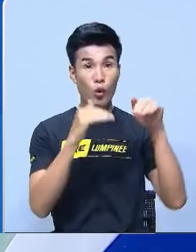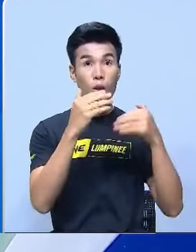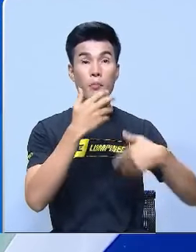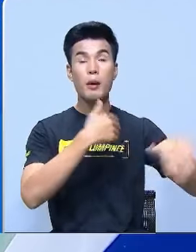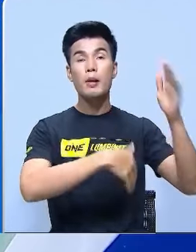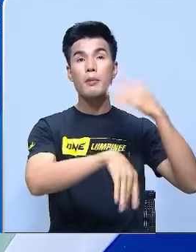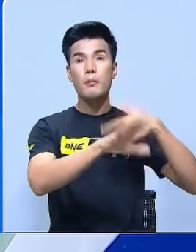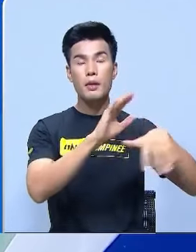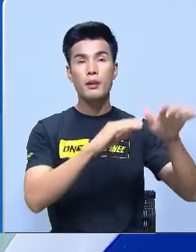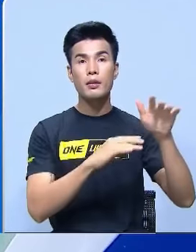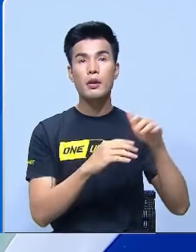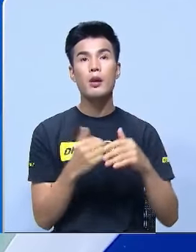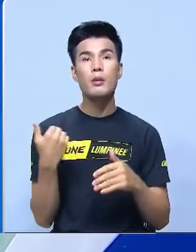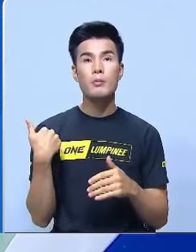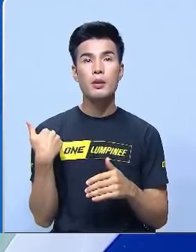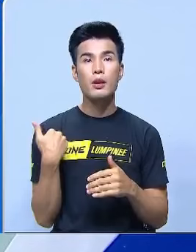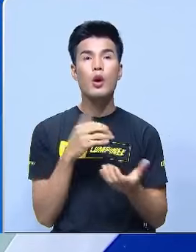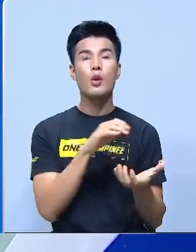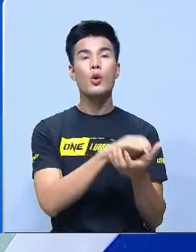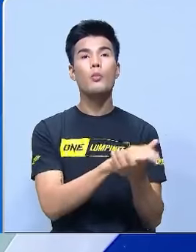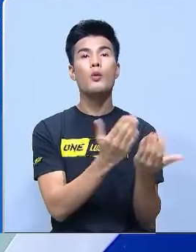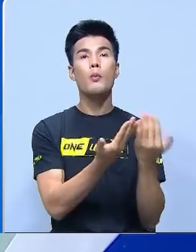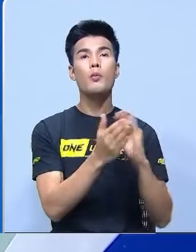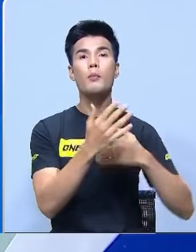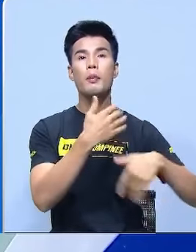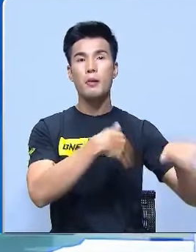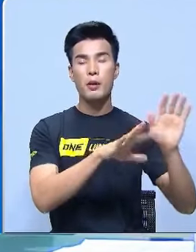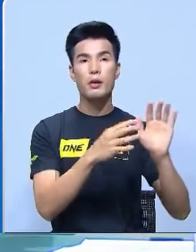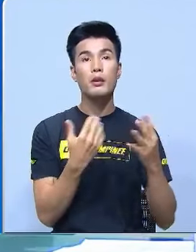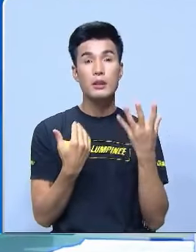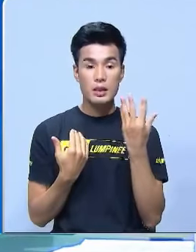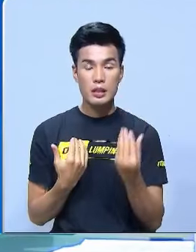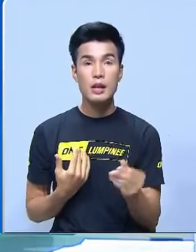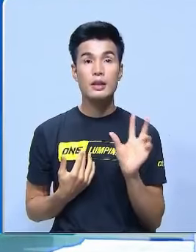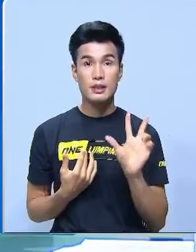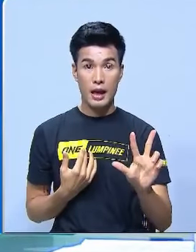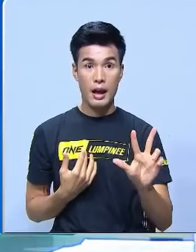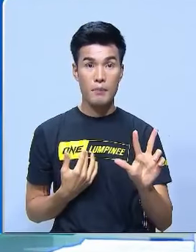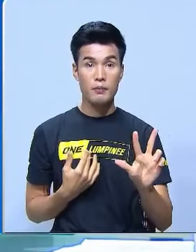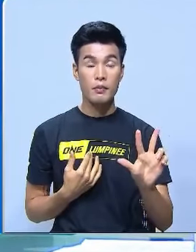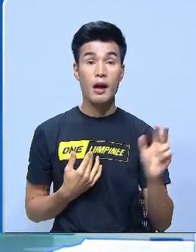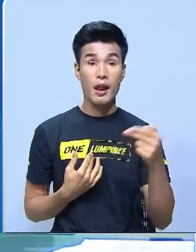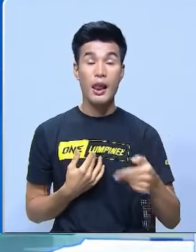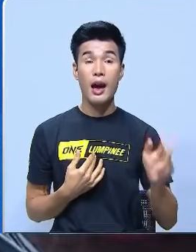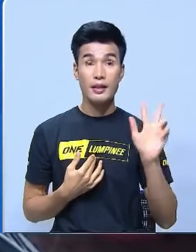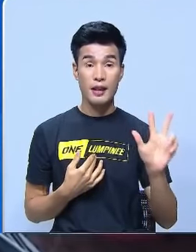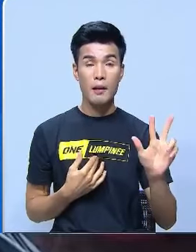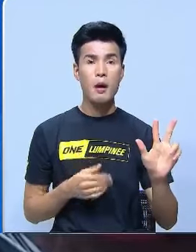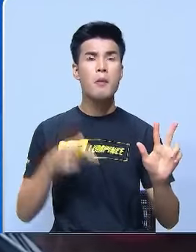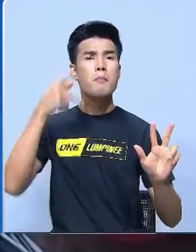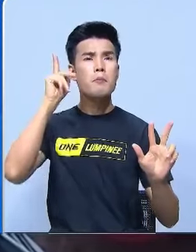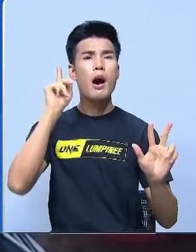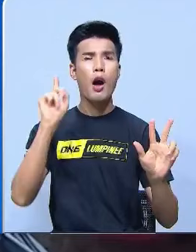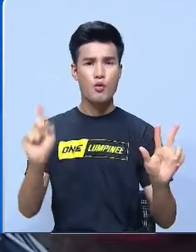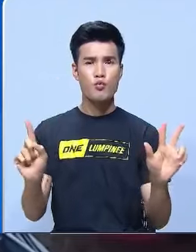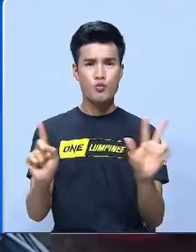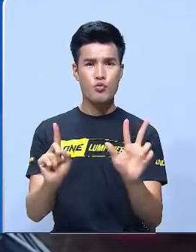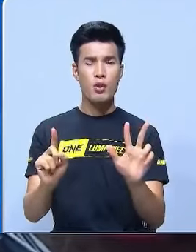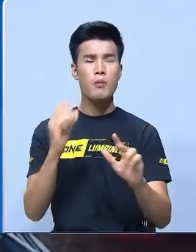กันมีมีเขไปออกเรือนกันน่ะอ่ะคราวนี้ก็ยังเหลืออยู่ 3คนแต่ว่าบ้านเนี่ยมันชำรุดทรุดโทรมเหลือเกิน